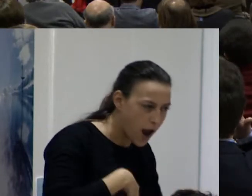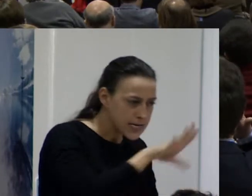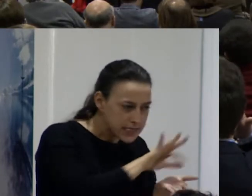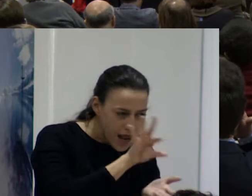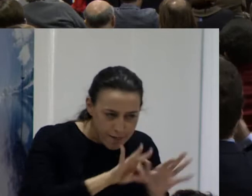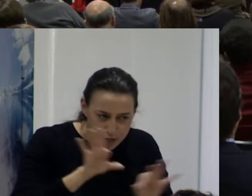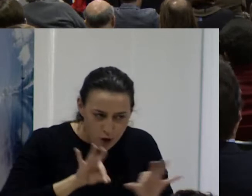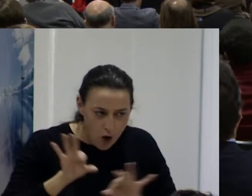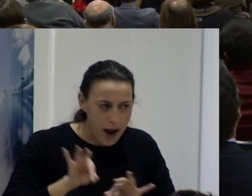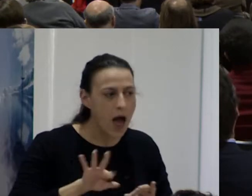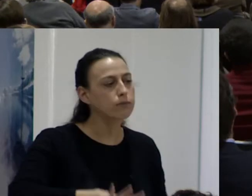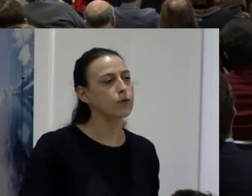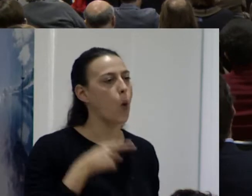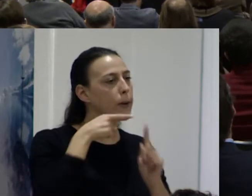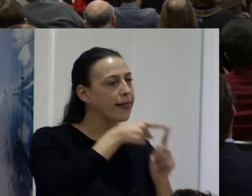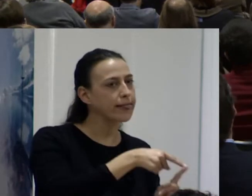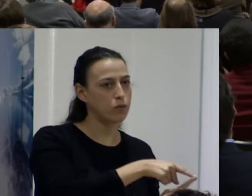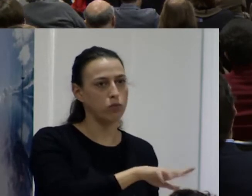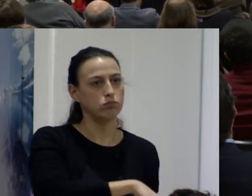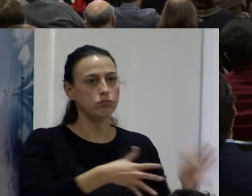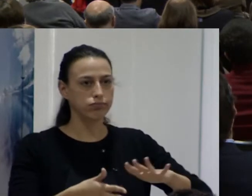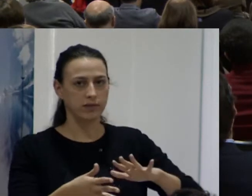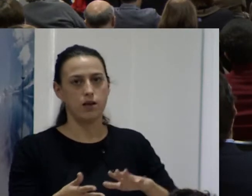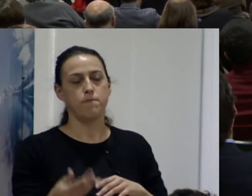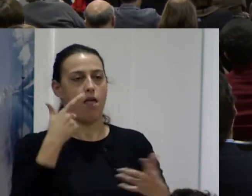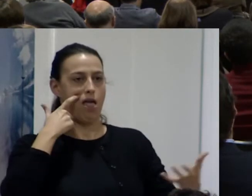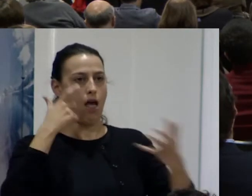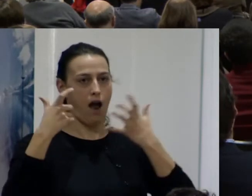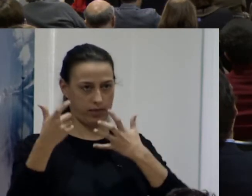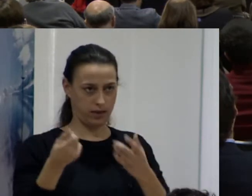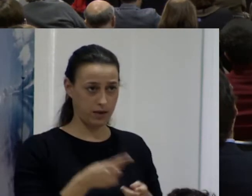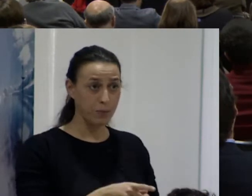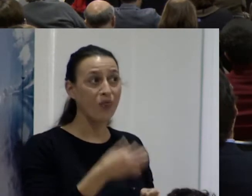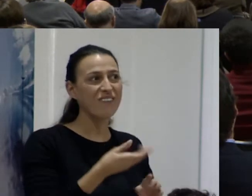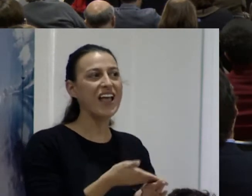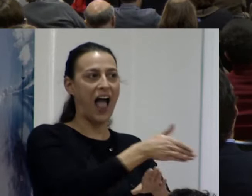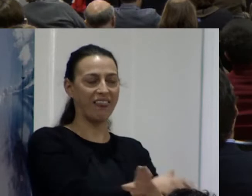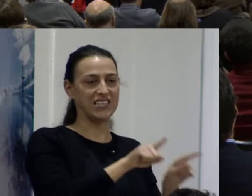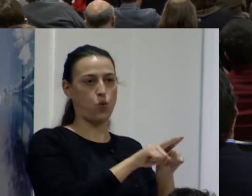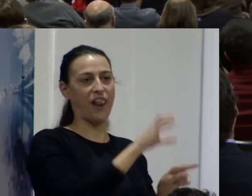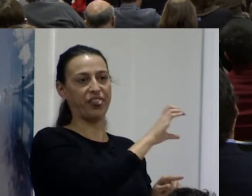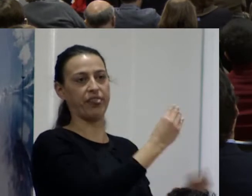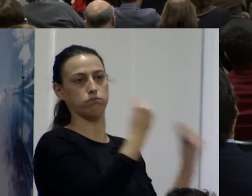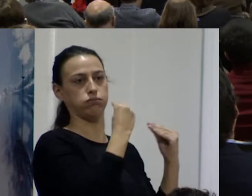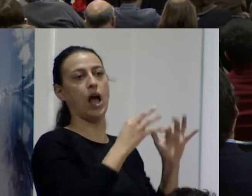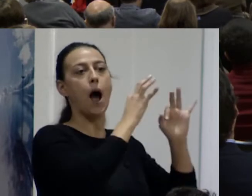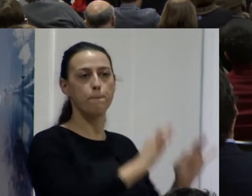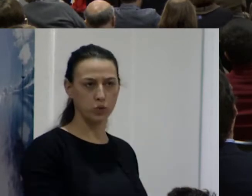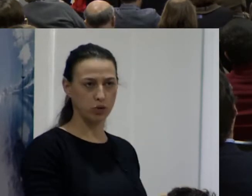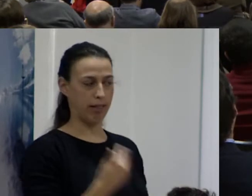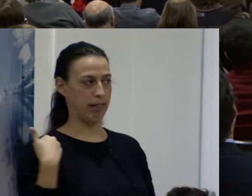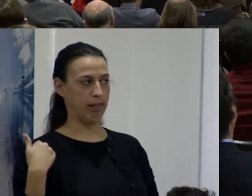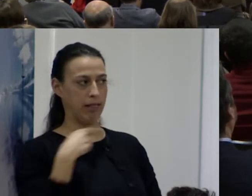narratiu. I ho fa amb rigor i dades, les bases de la ciència. Fa uns dies va afirmar: